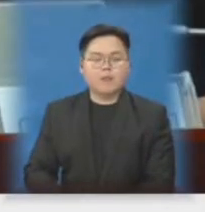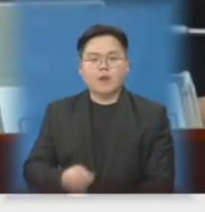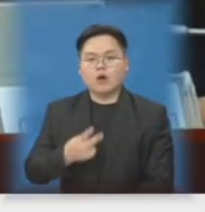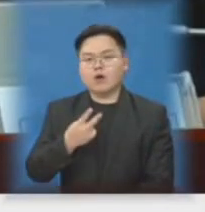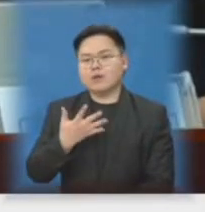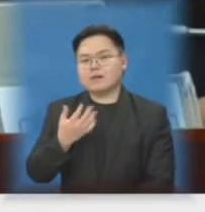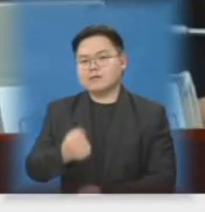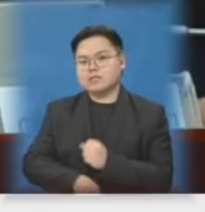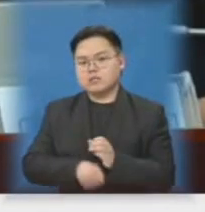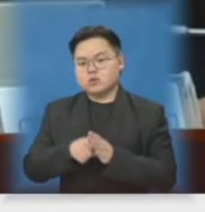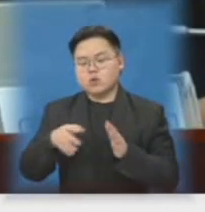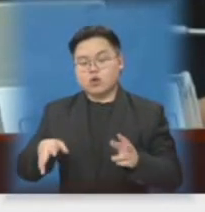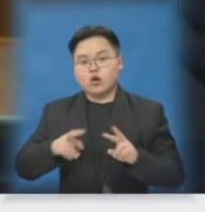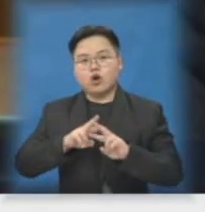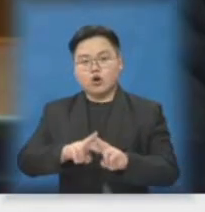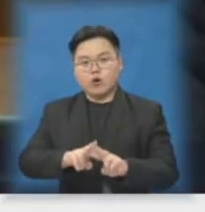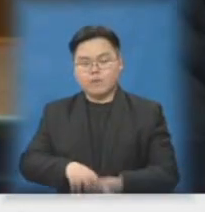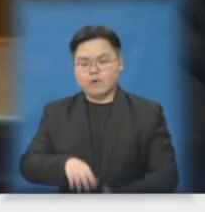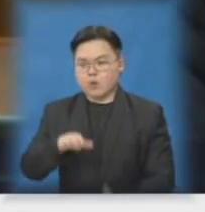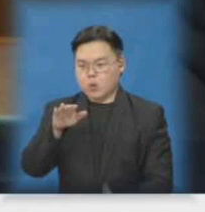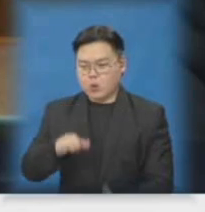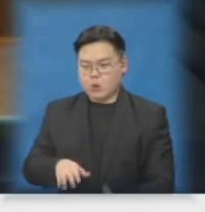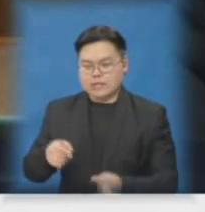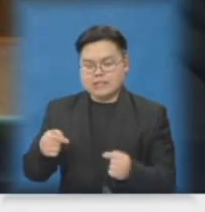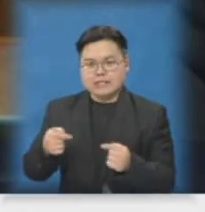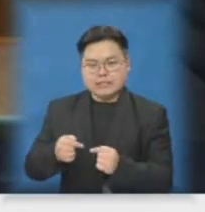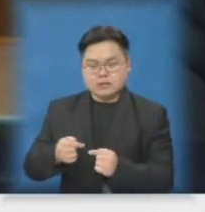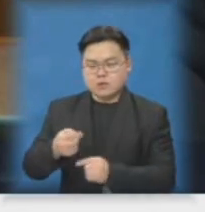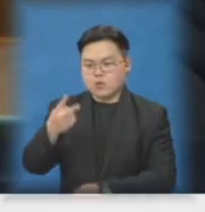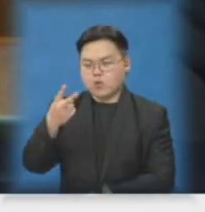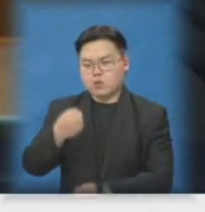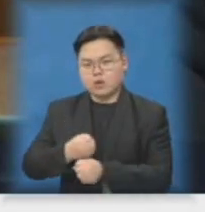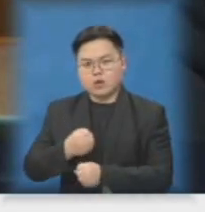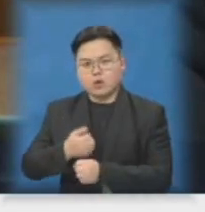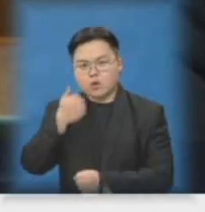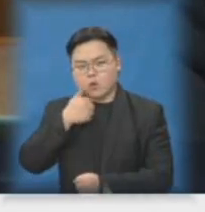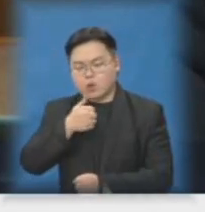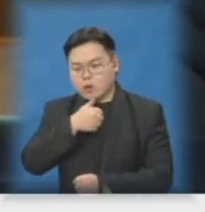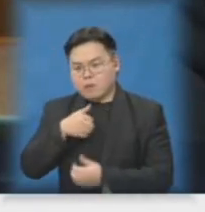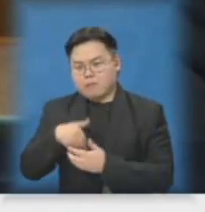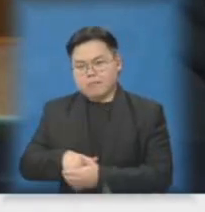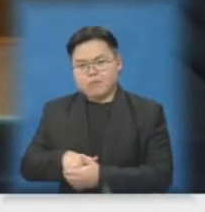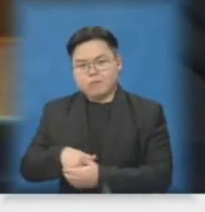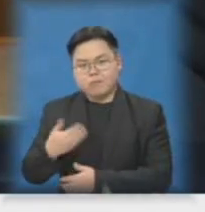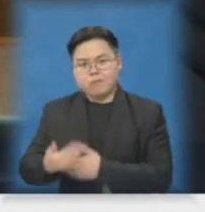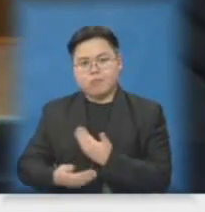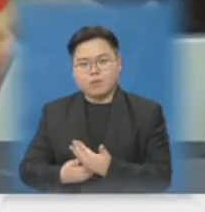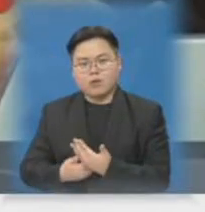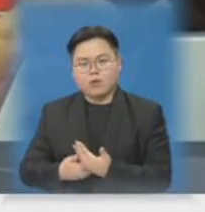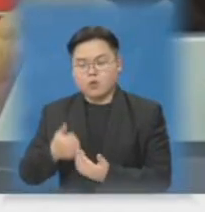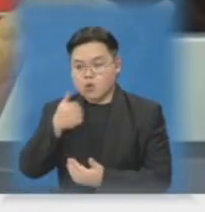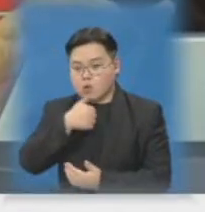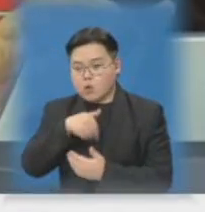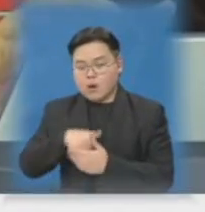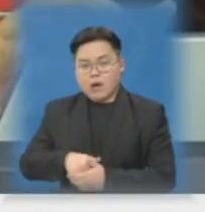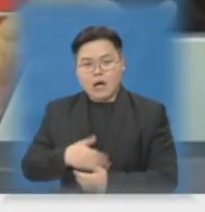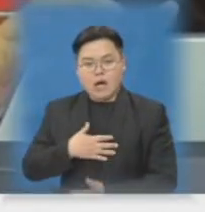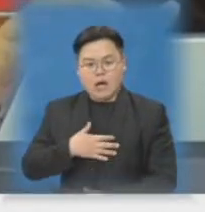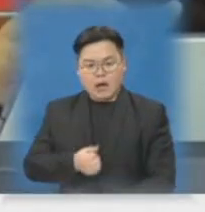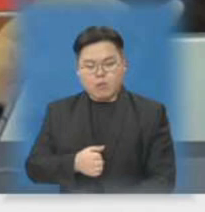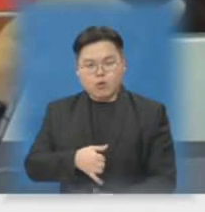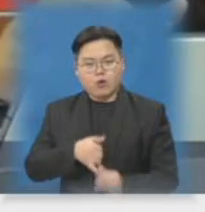25 жилийн хорих ял оноосноор хүүхдийн эсрэг гэмт хэргийг нуун дарагдуулах сэдэл гүнзгий төрнө. За нуун дарагдуулна гэдэг нь тухайн хүний амь насанд халдах